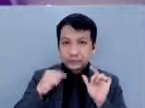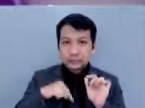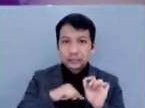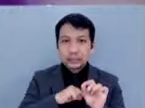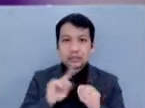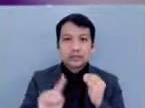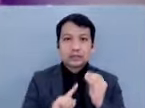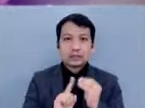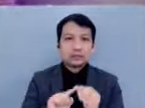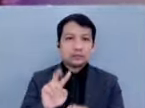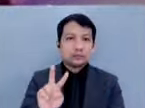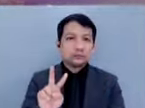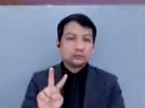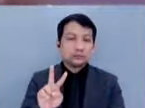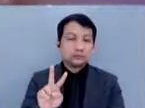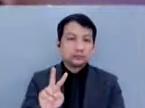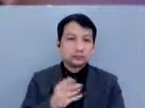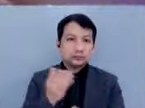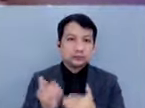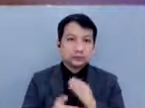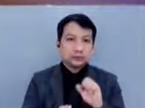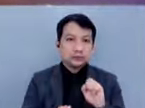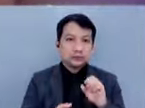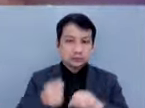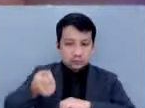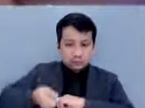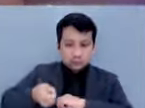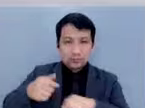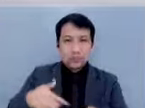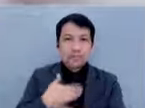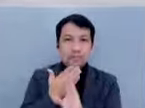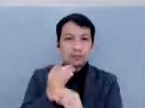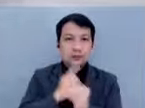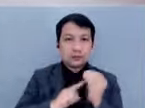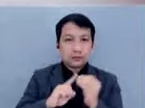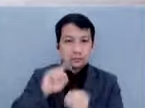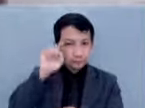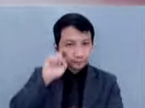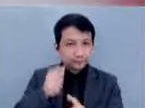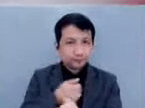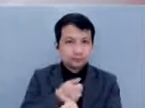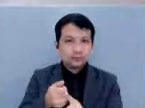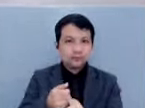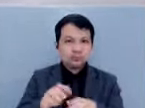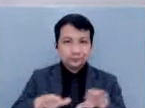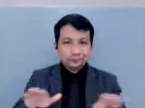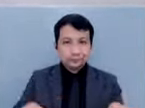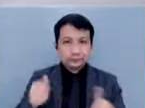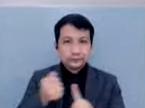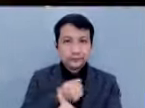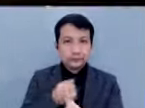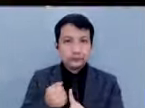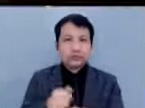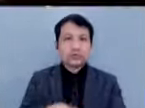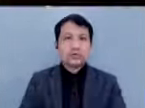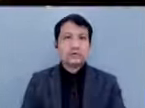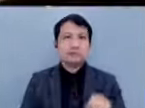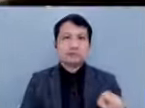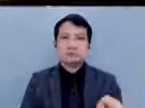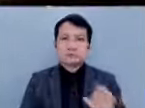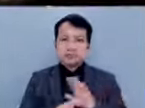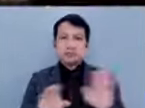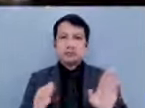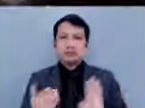ng 2 warrant of arrest ang korte sa Davao kaugnay sa mga kasong sexual abuse at child abuse. Pero una na rin sinabi ni Kibuloy, nahaharap lang